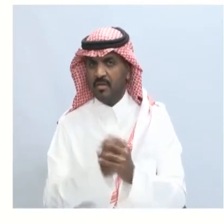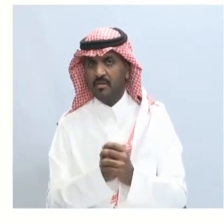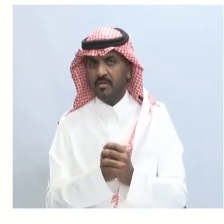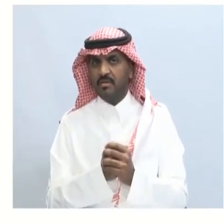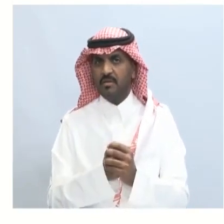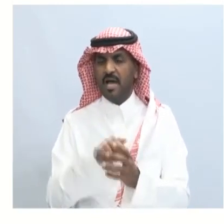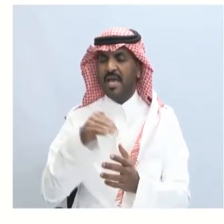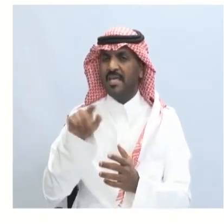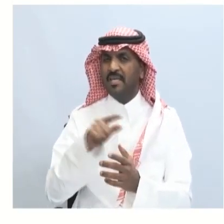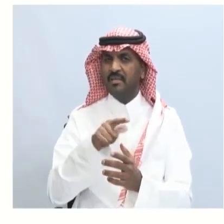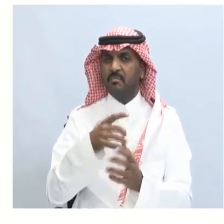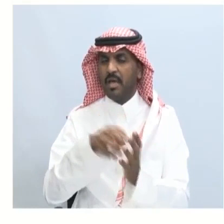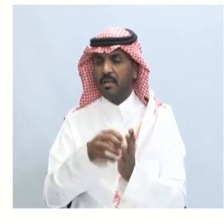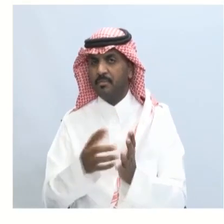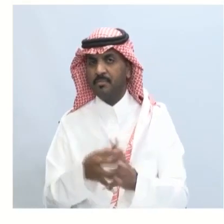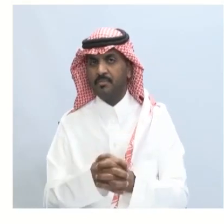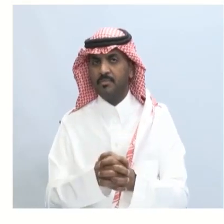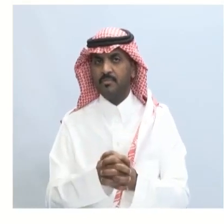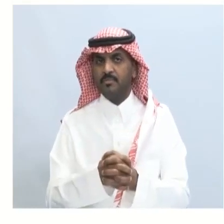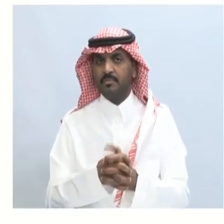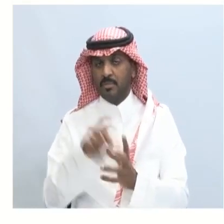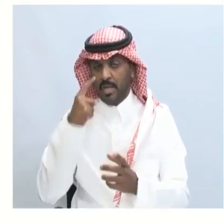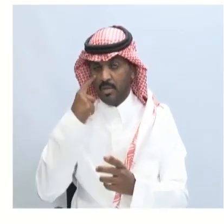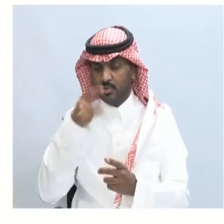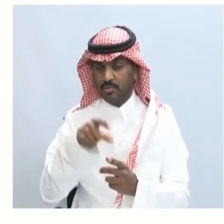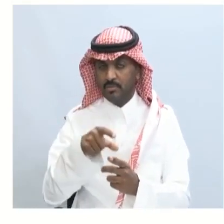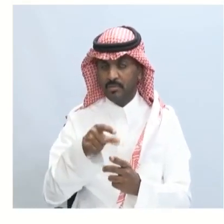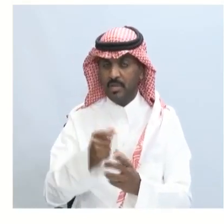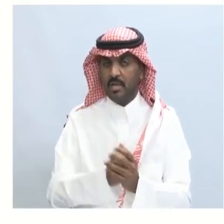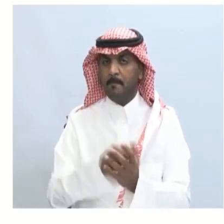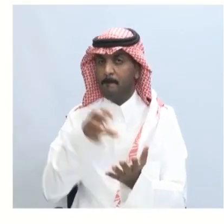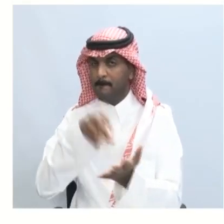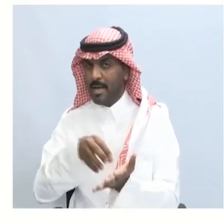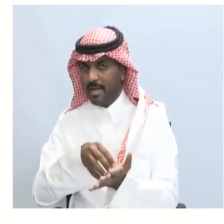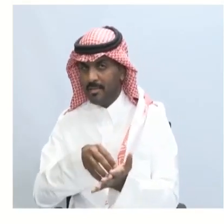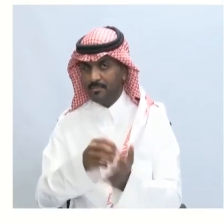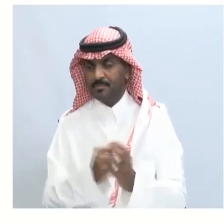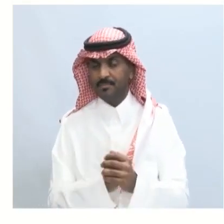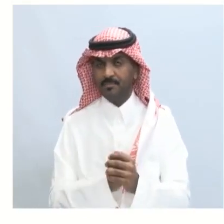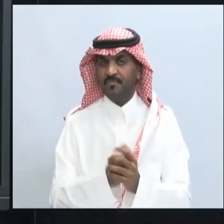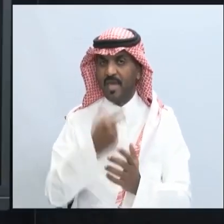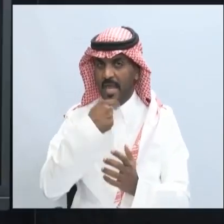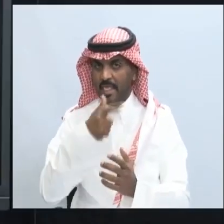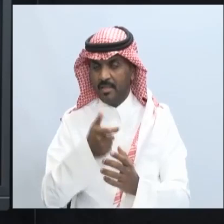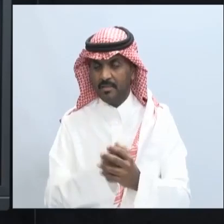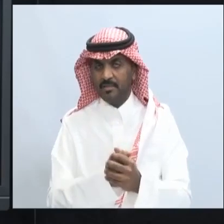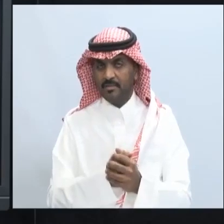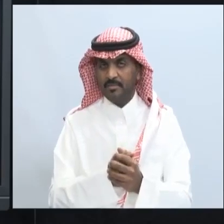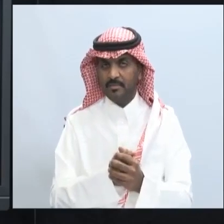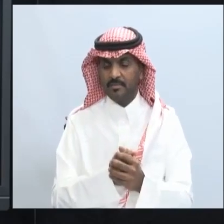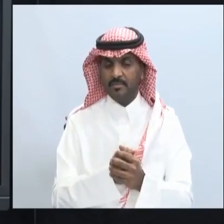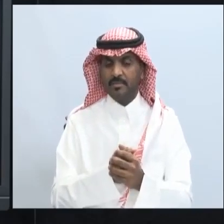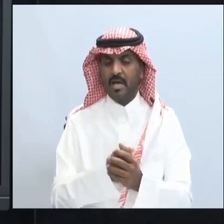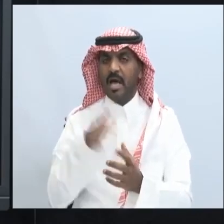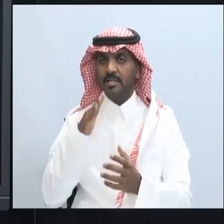حي الفلاني فاننا سنجد ان هذا الحي وال الذي يسكن فيه في الرياض هذا الذي يسكن